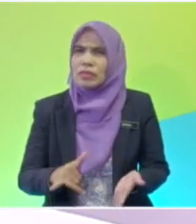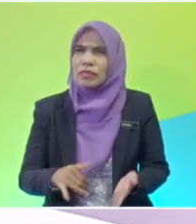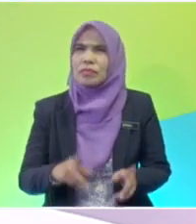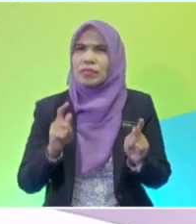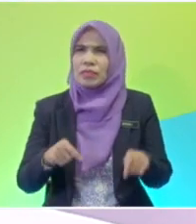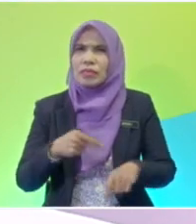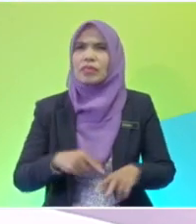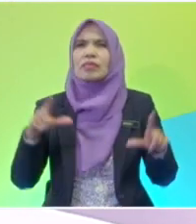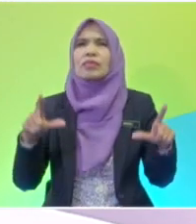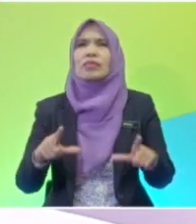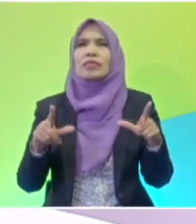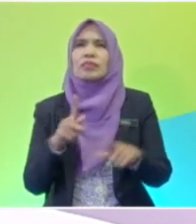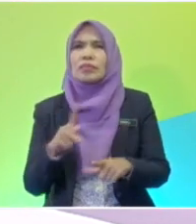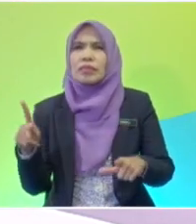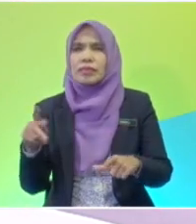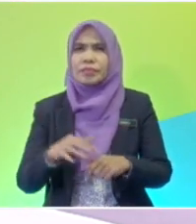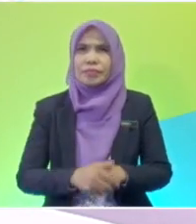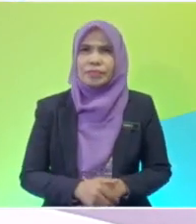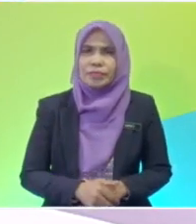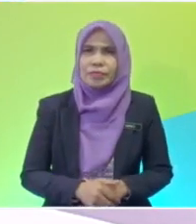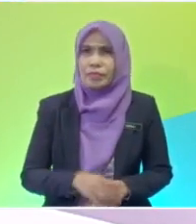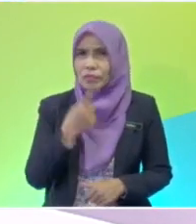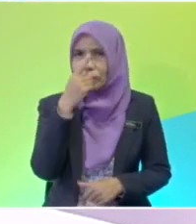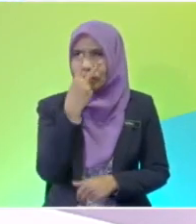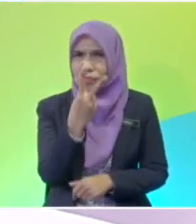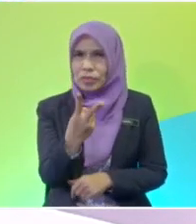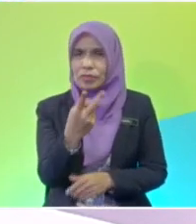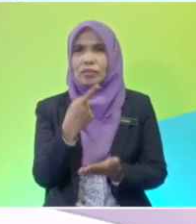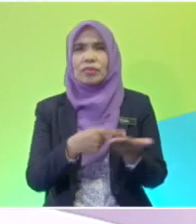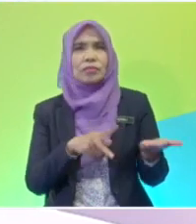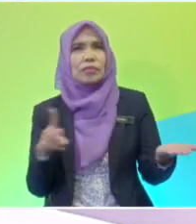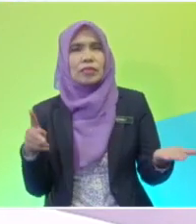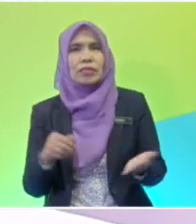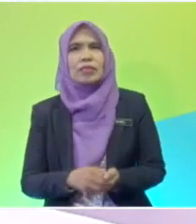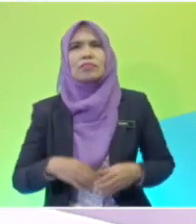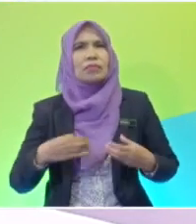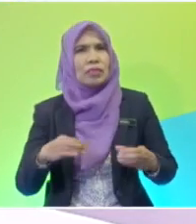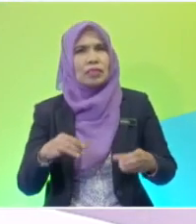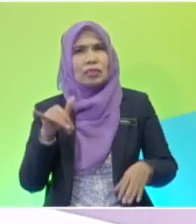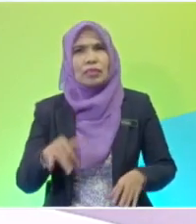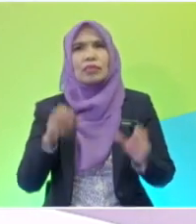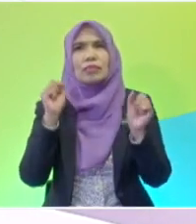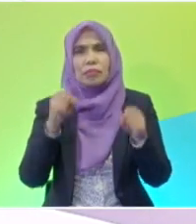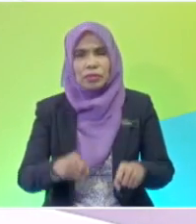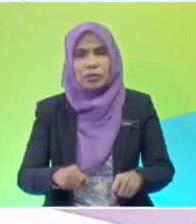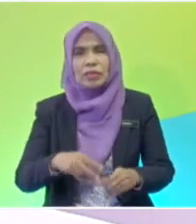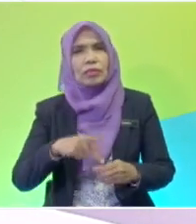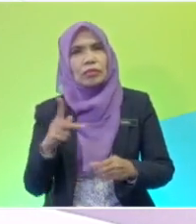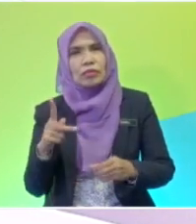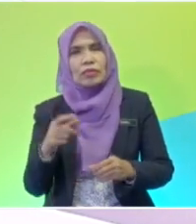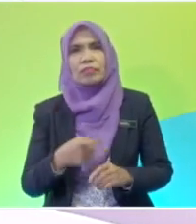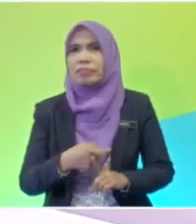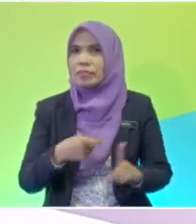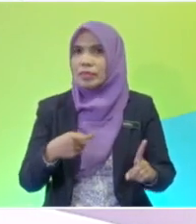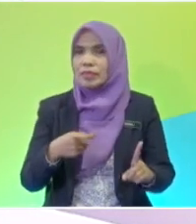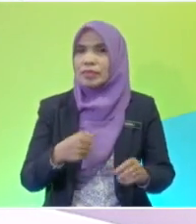inventory saya komentar ini dilakukan untuk melihat apakah solusi-solusi yang boleh anda lakukan untuk keluar pada zona ini jadi